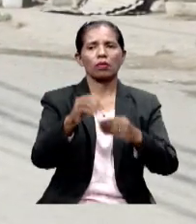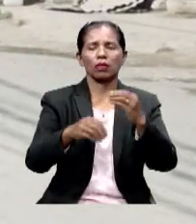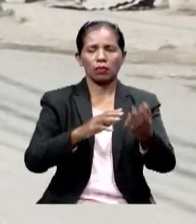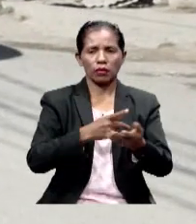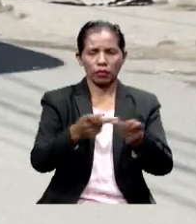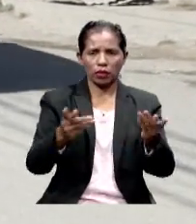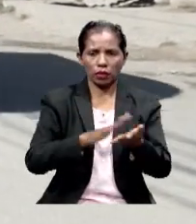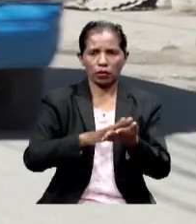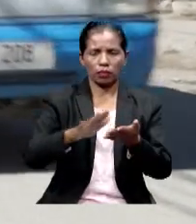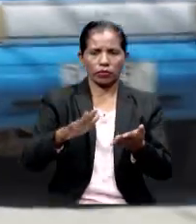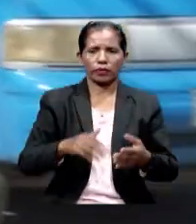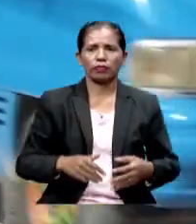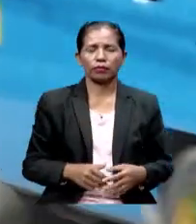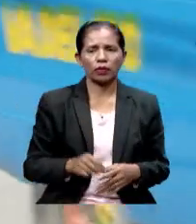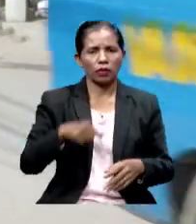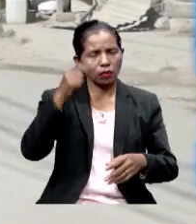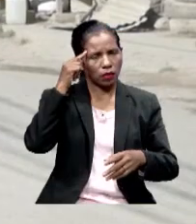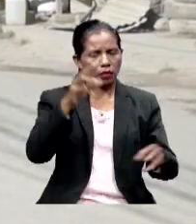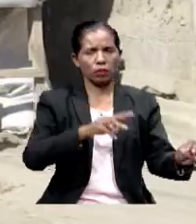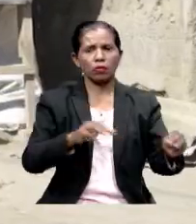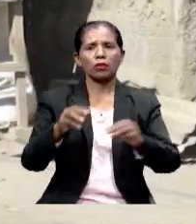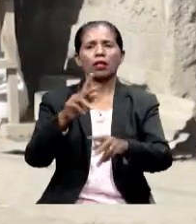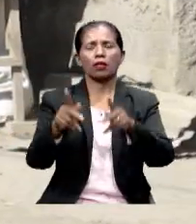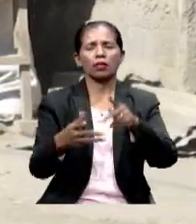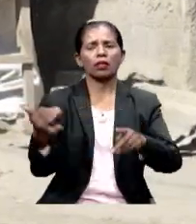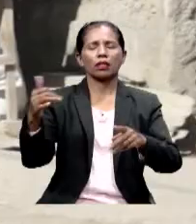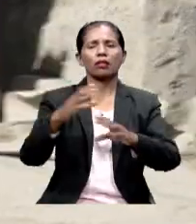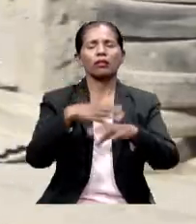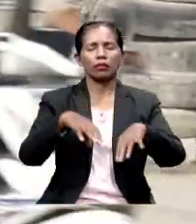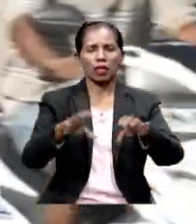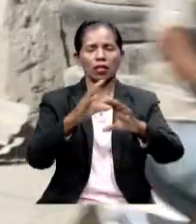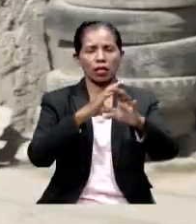no ordem publiko governo mo sei muda e masira nebe fan kereta no motor